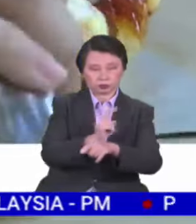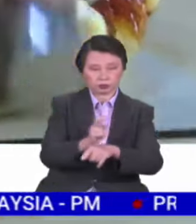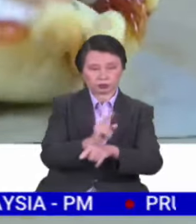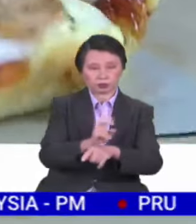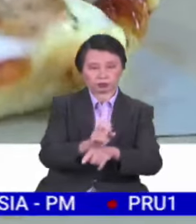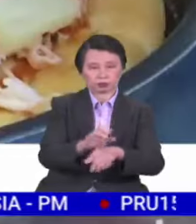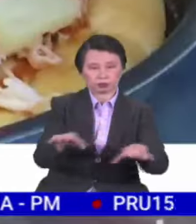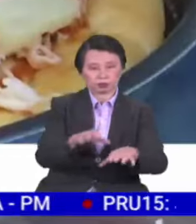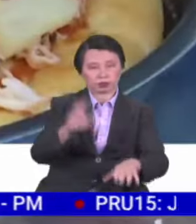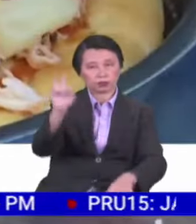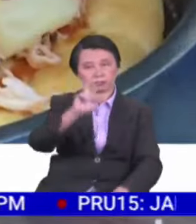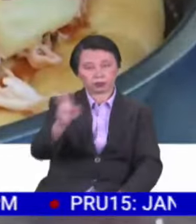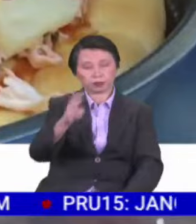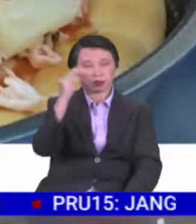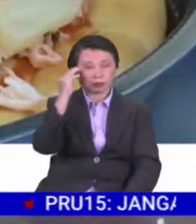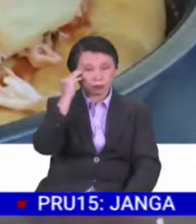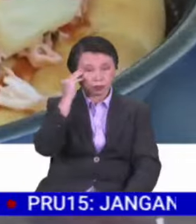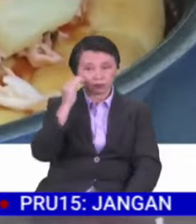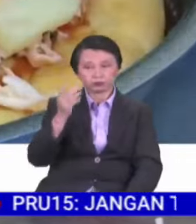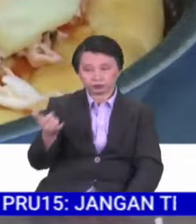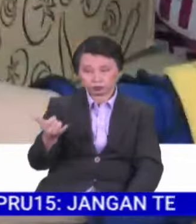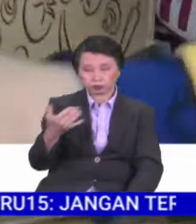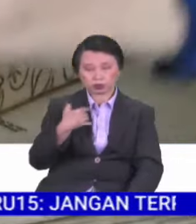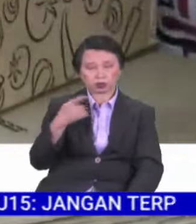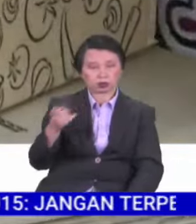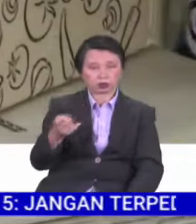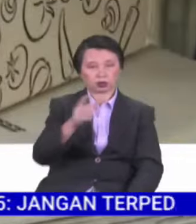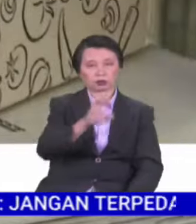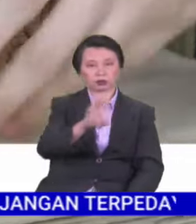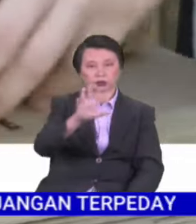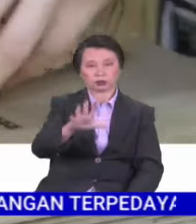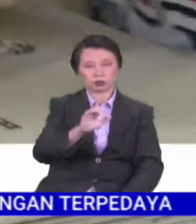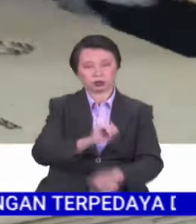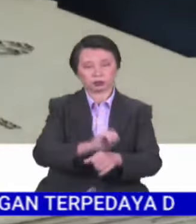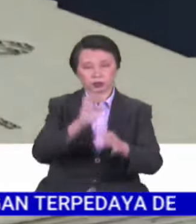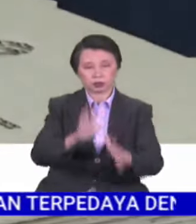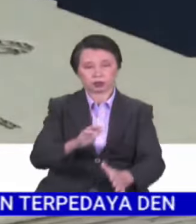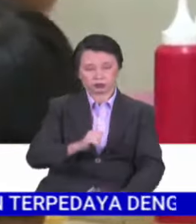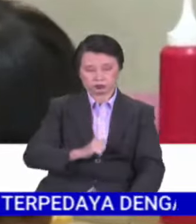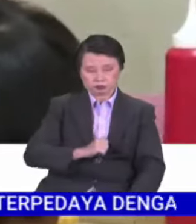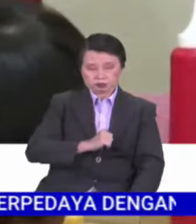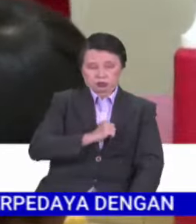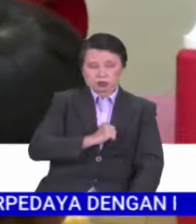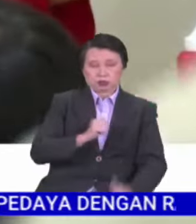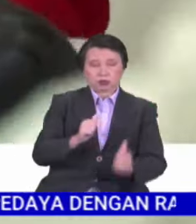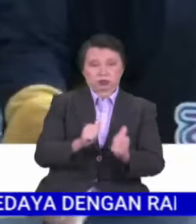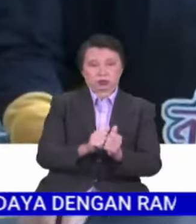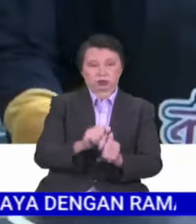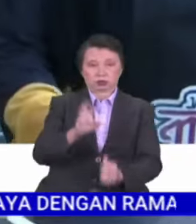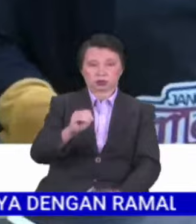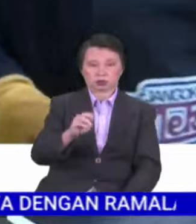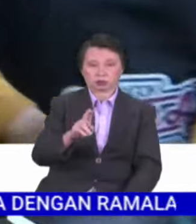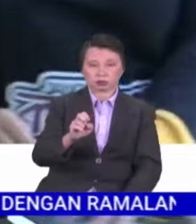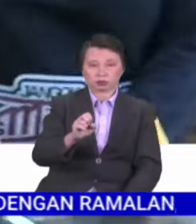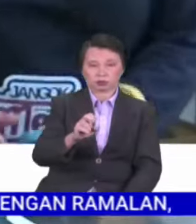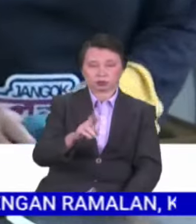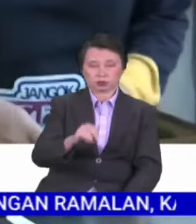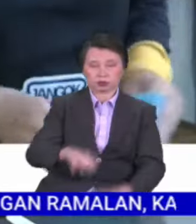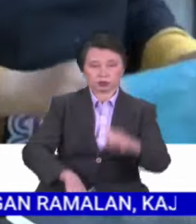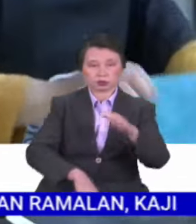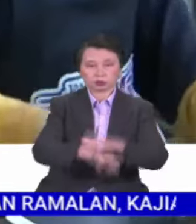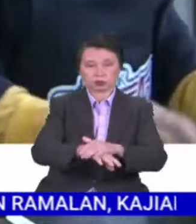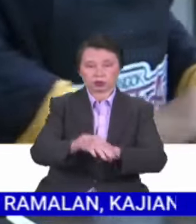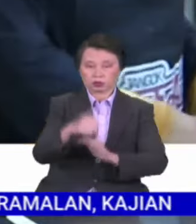pizza Bumi Putra. Kini beliau yang memiliki 45 pekerja bangga dengan menu pizza yang mencecah hampir